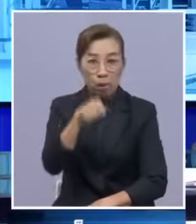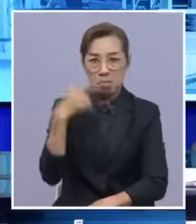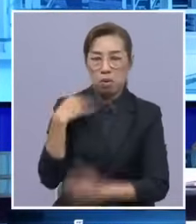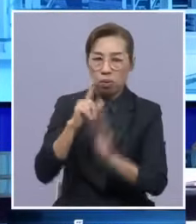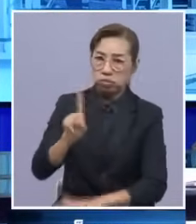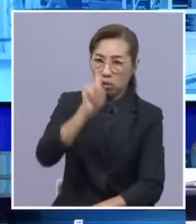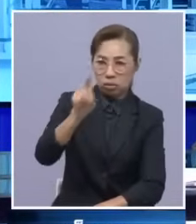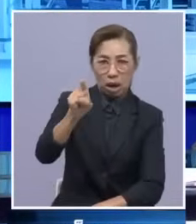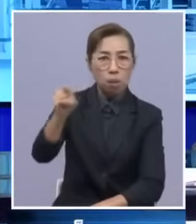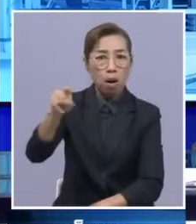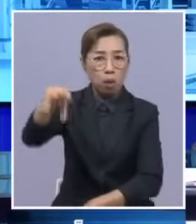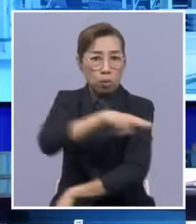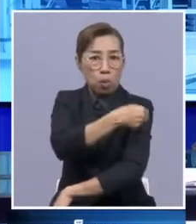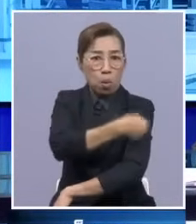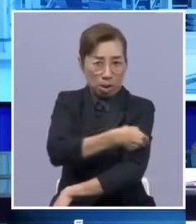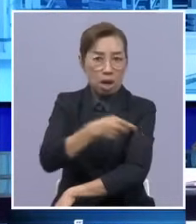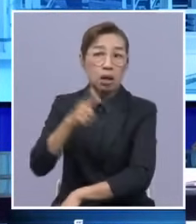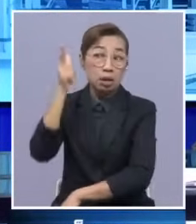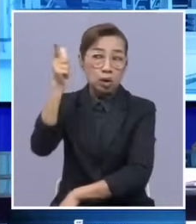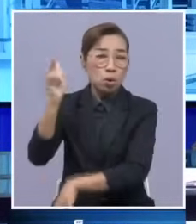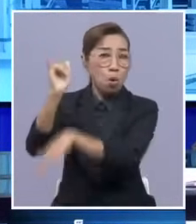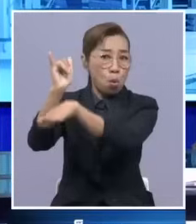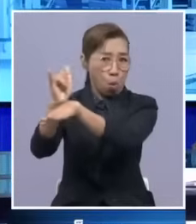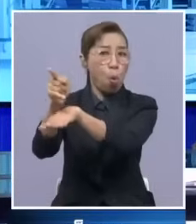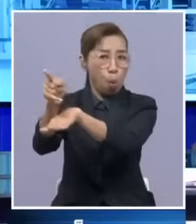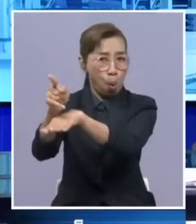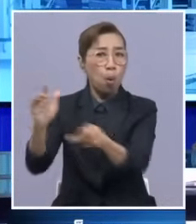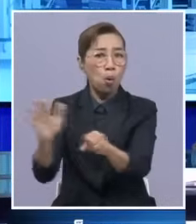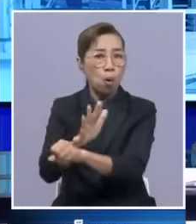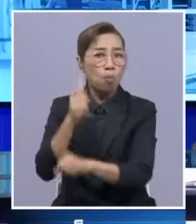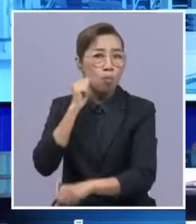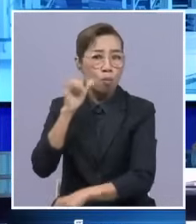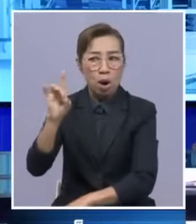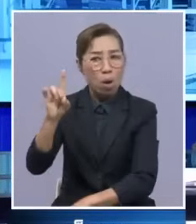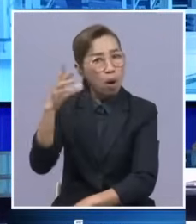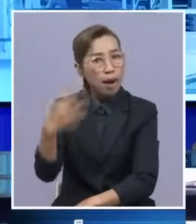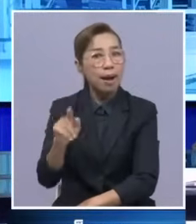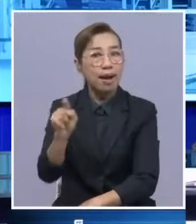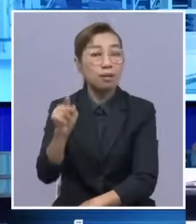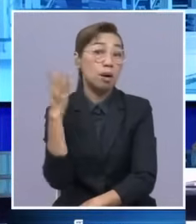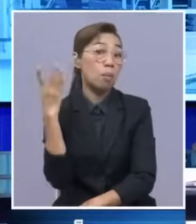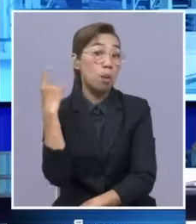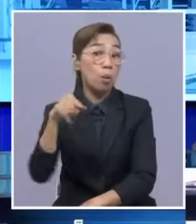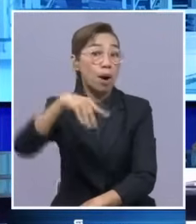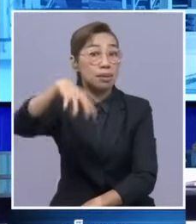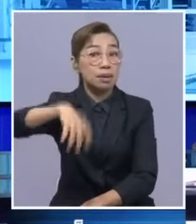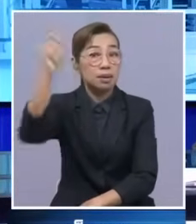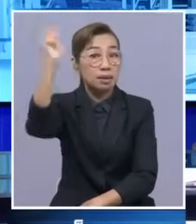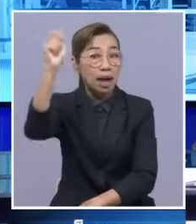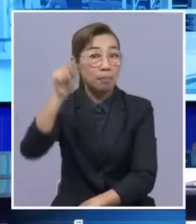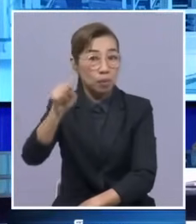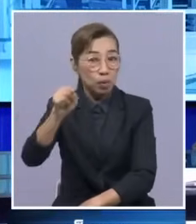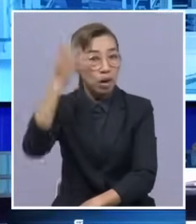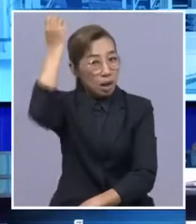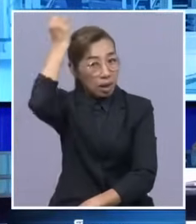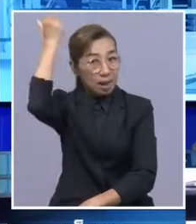คุณทักษิณรักษาตัวอยู่ในโรงพยาบาลครบ100วันแล้ว ที่สำคัญที่เขาต้องจับตาเพราะว่าเมื่อวานนี้ในงานที่ท้องสนามหลวงคุณอุ๊งอิ๊ง